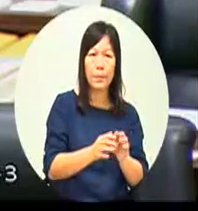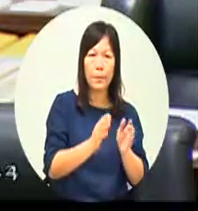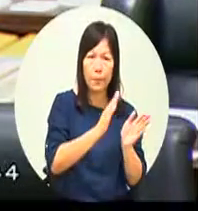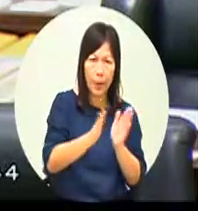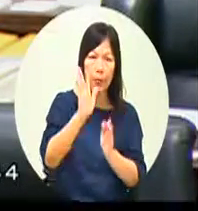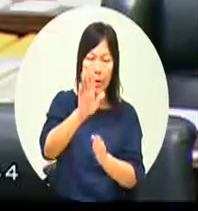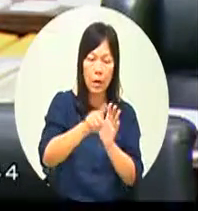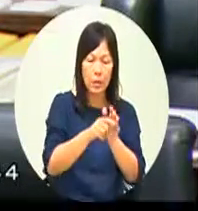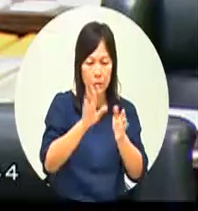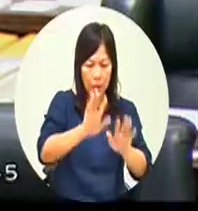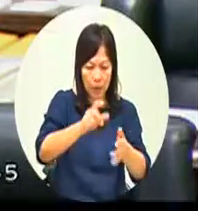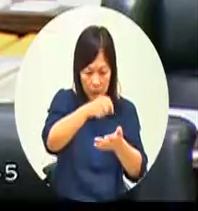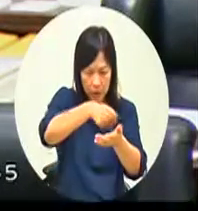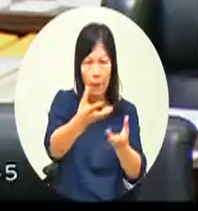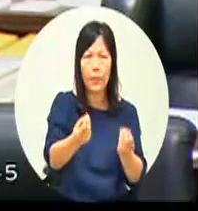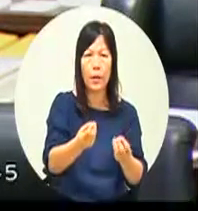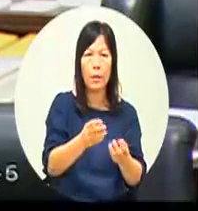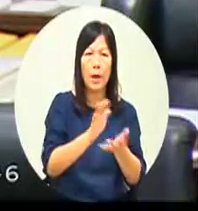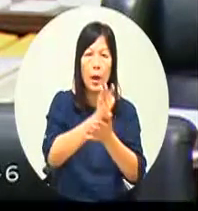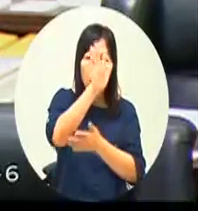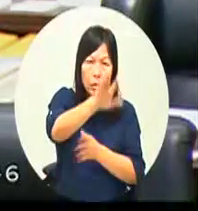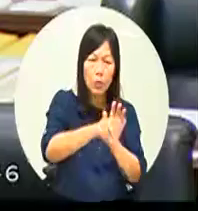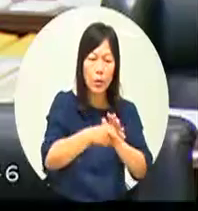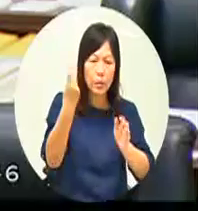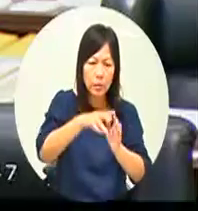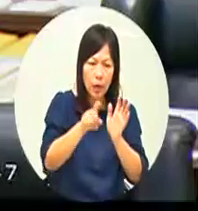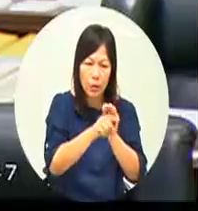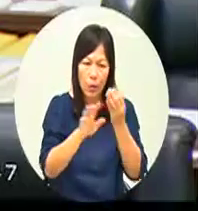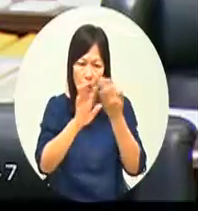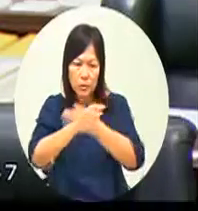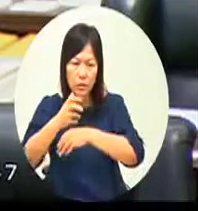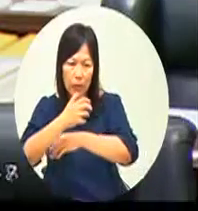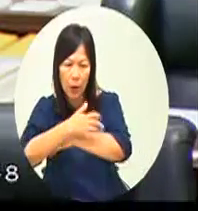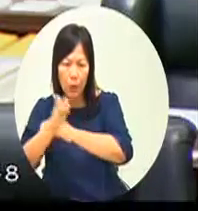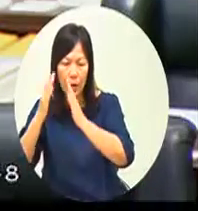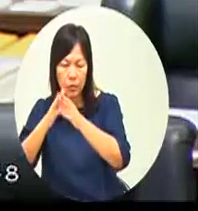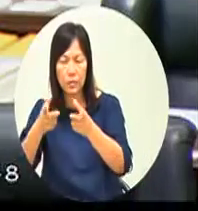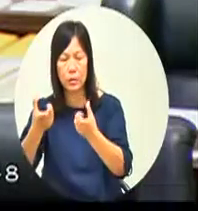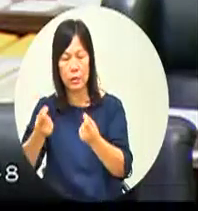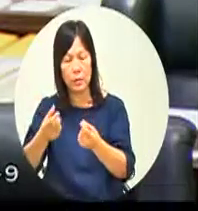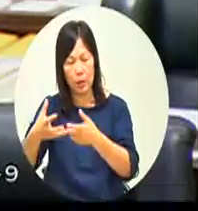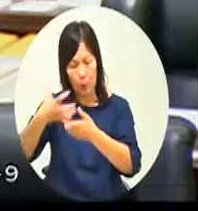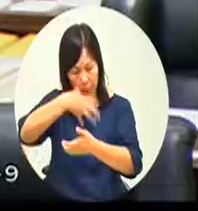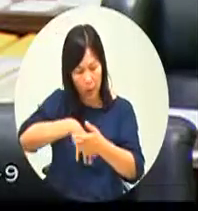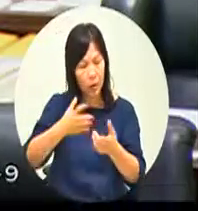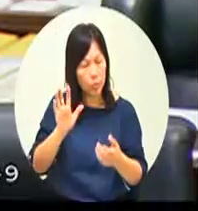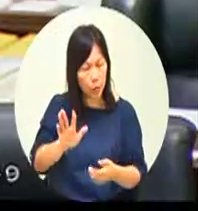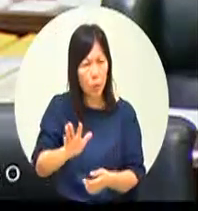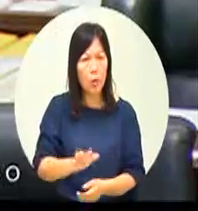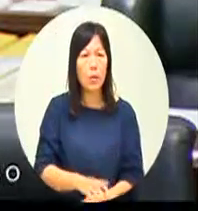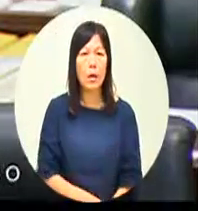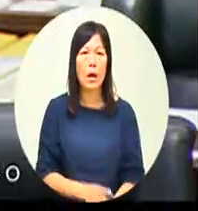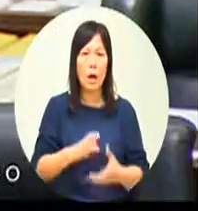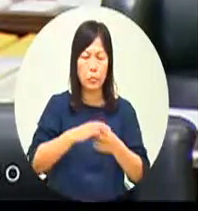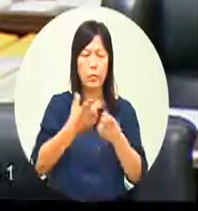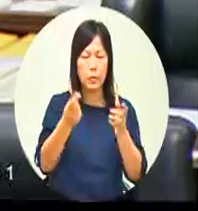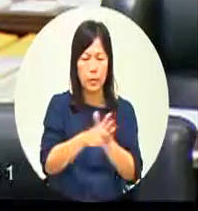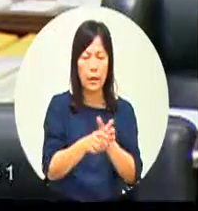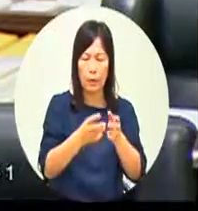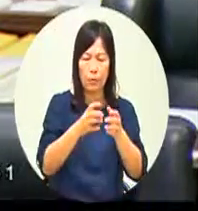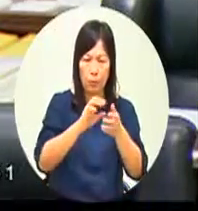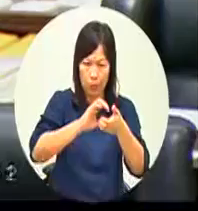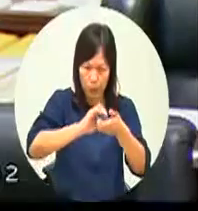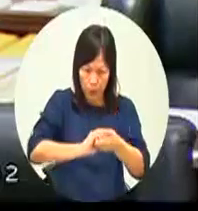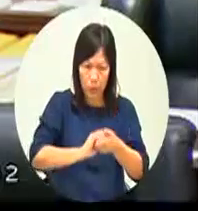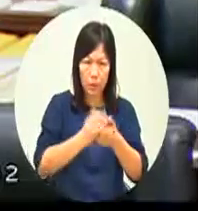你现在是没有写嘛？所以将来我不知道你会不会又外县市的又收进来。所以你还是要把它明文规定清楚，它